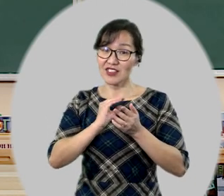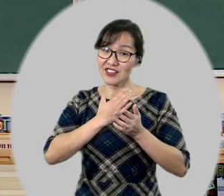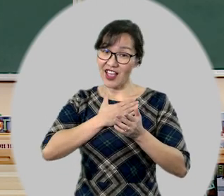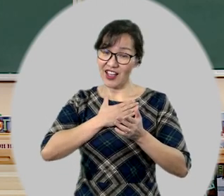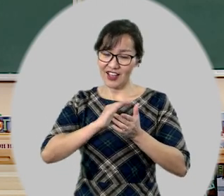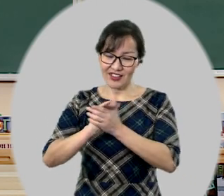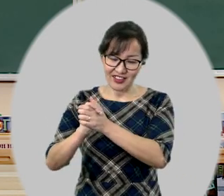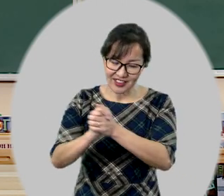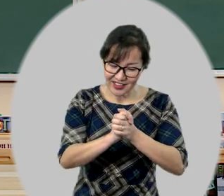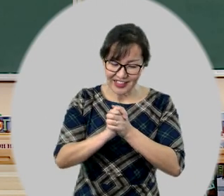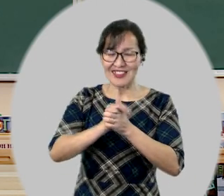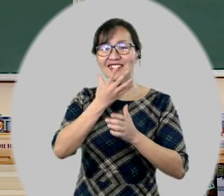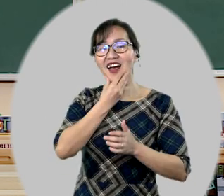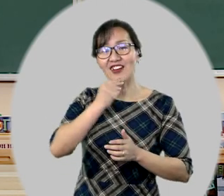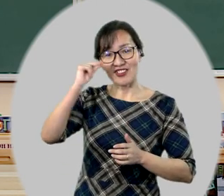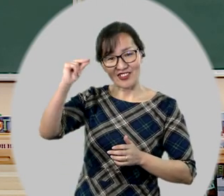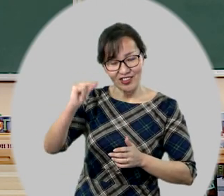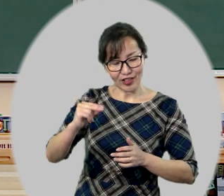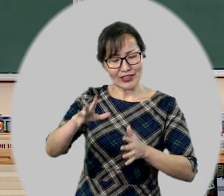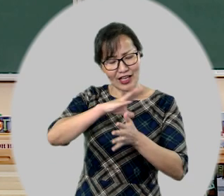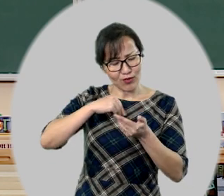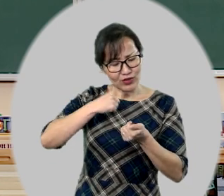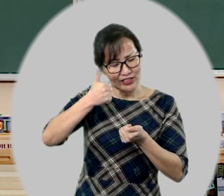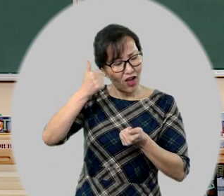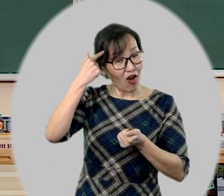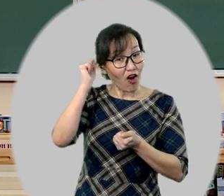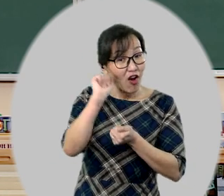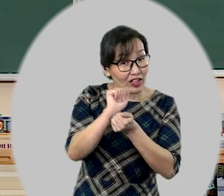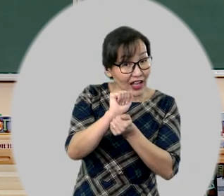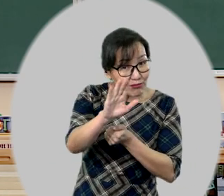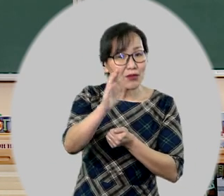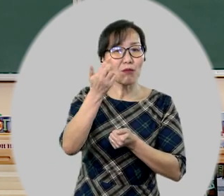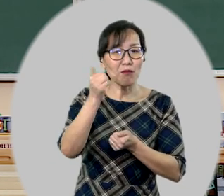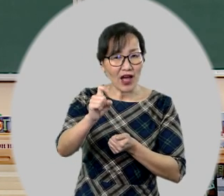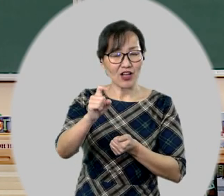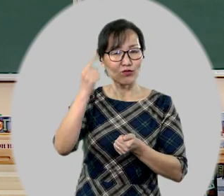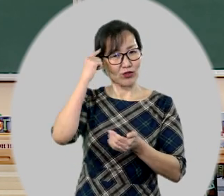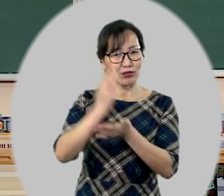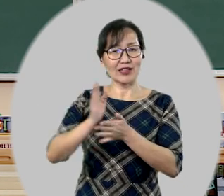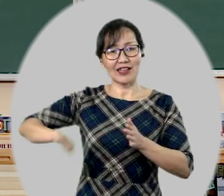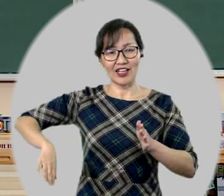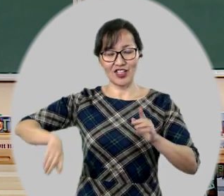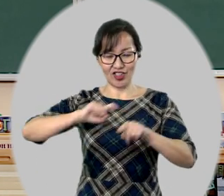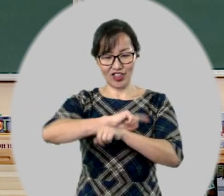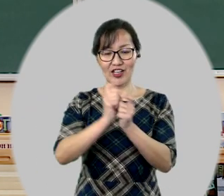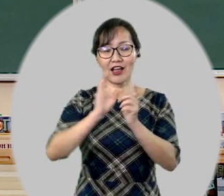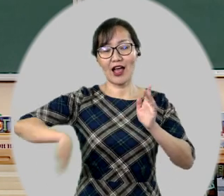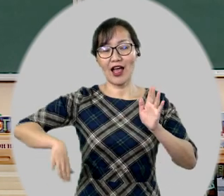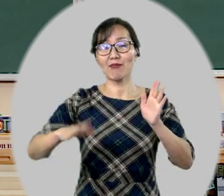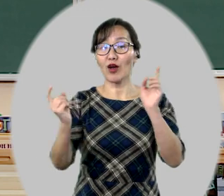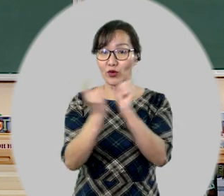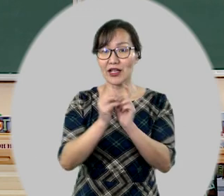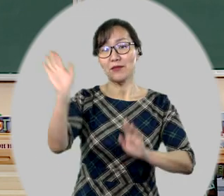сайхан чанаргидгийг таа бүнэн сайнаалгаж. Хабсан ба, энгейн дараагийн истилээр бүгдээр хамдатаа уэлсадзхай